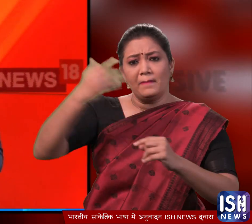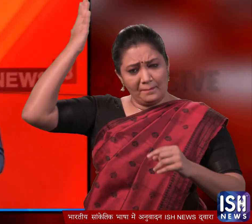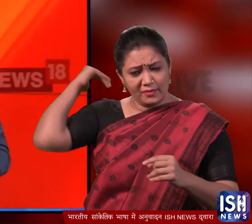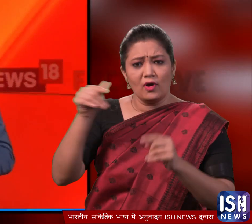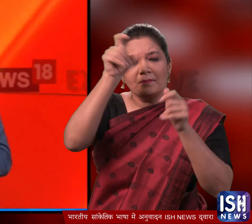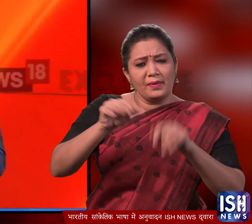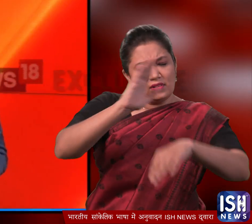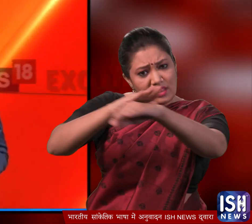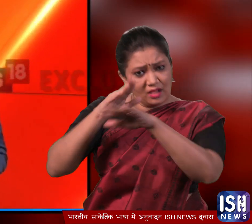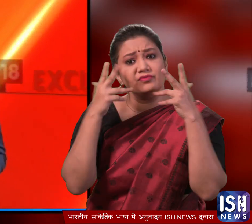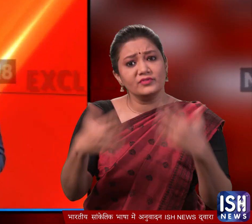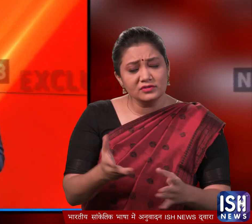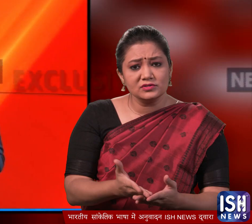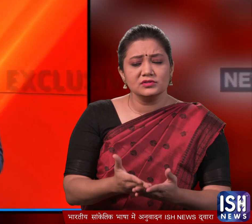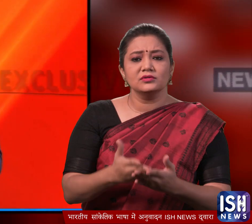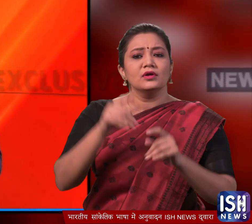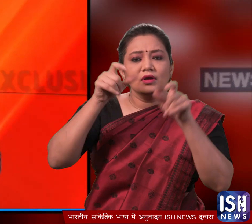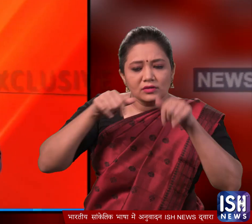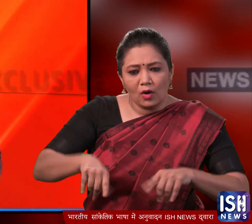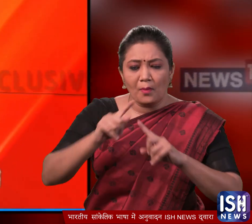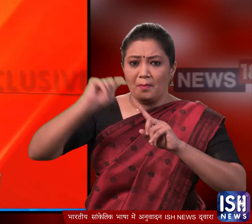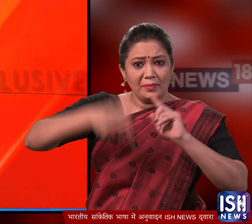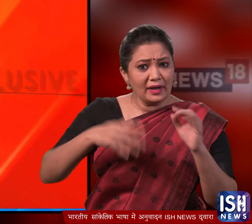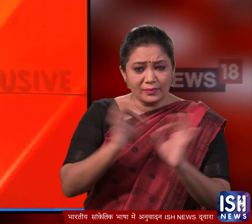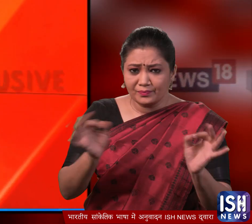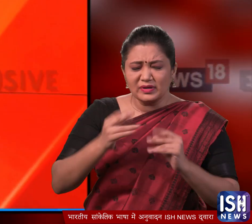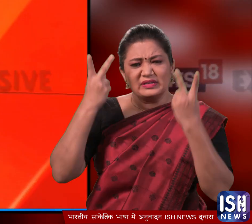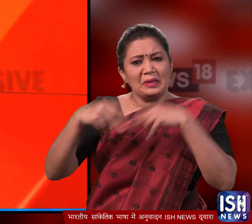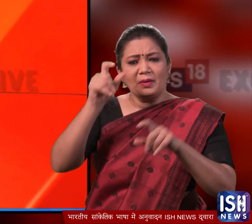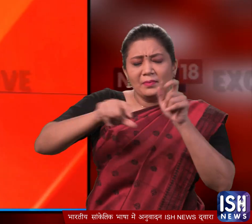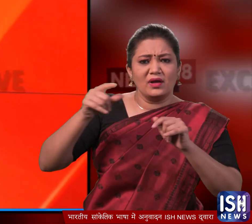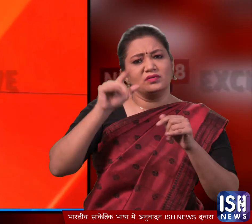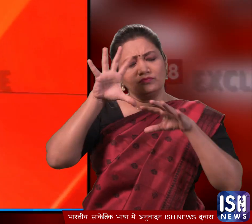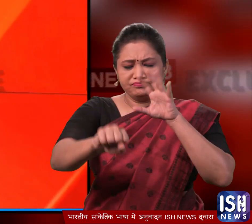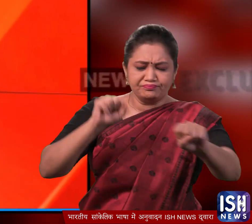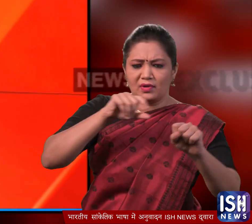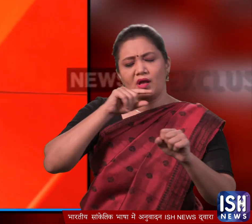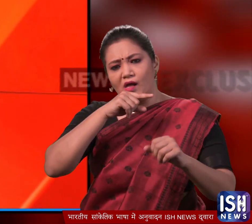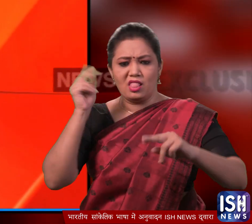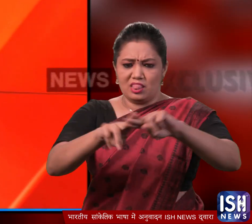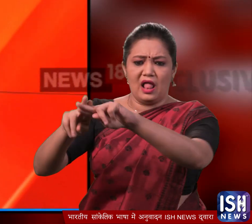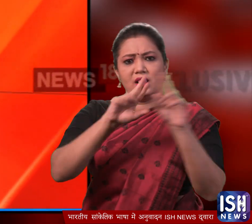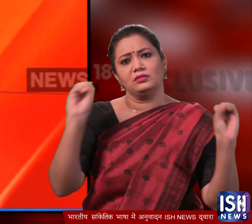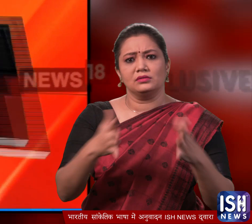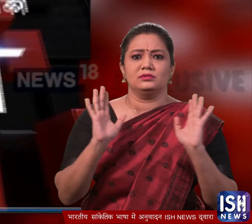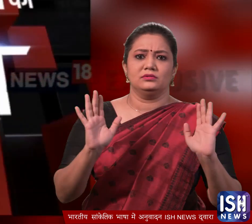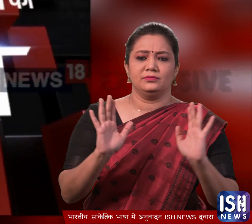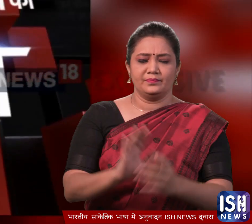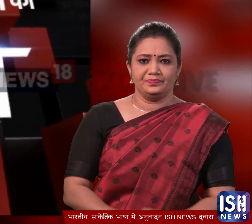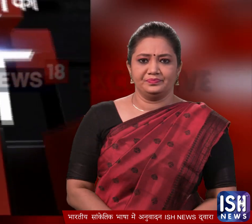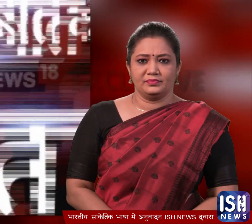महीना भर पहले ही लोगों को चेतावनी दे दी थी, जिसके बाद अब वहां प्रॉपर्टी टैक्स के बड़े बकायेदारों की संपत्तियां सील करने की कार्रवाई शुरू कर